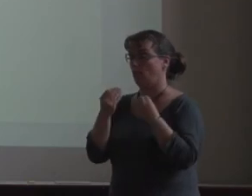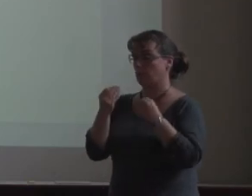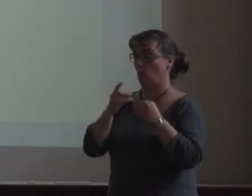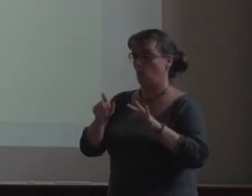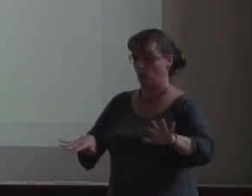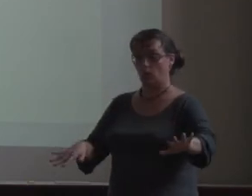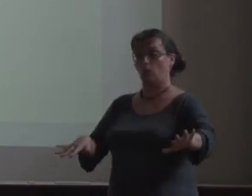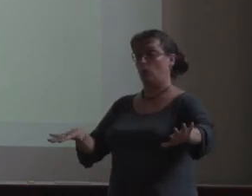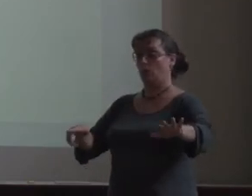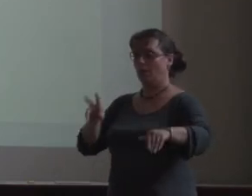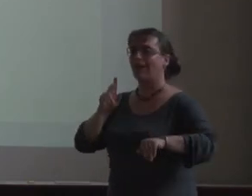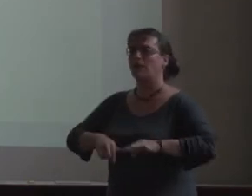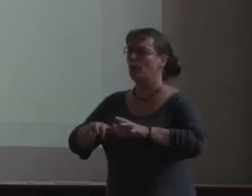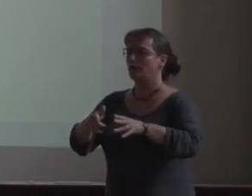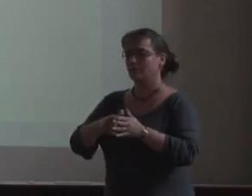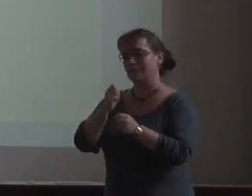Voilà, rentrer dans Async.io,